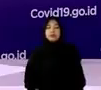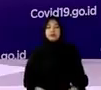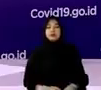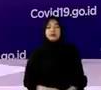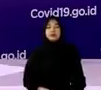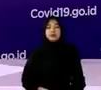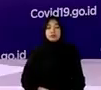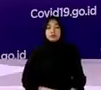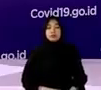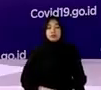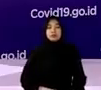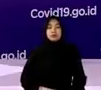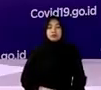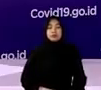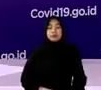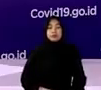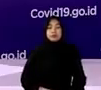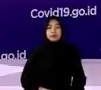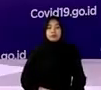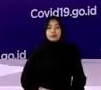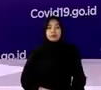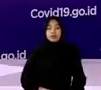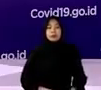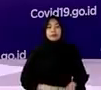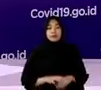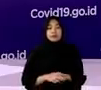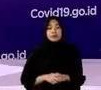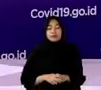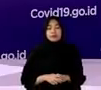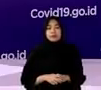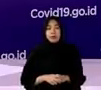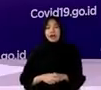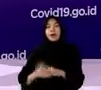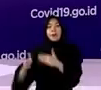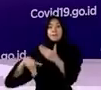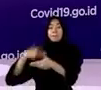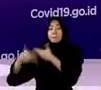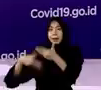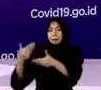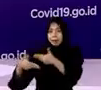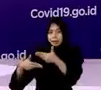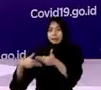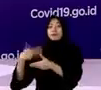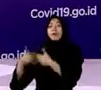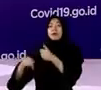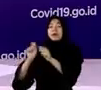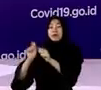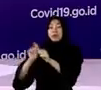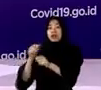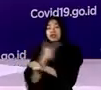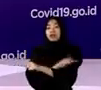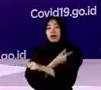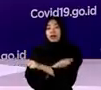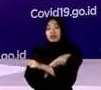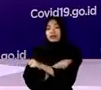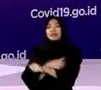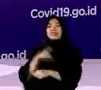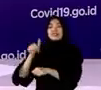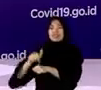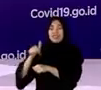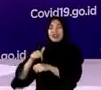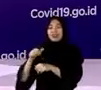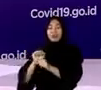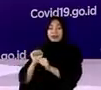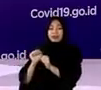masyarakat di Indonesia. Sementara itu, produsen dan program yang mendayagunakan vaksin ini harus